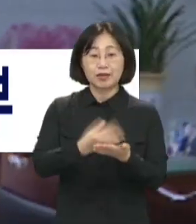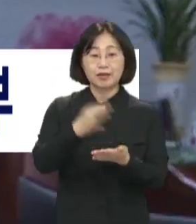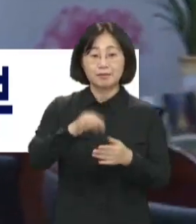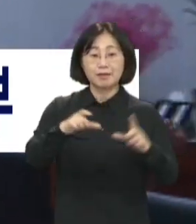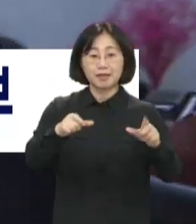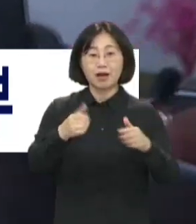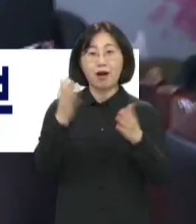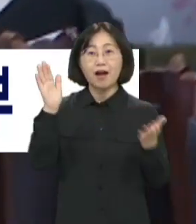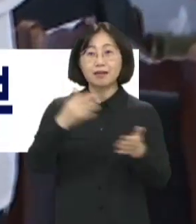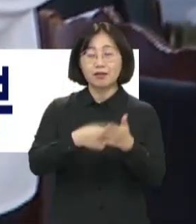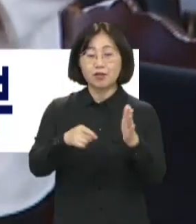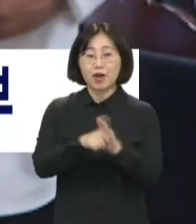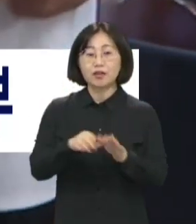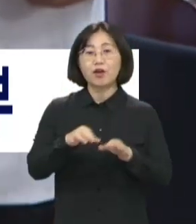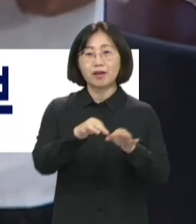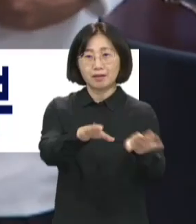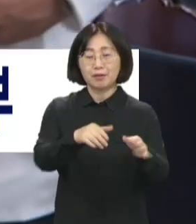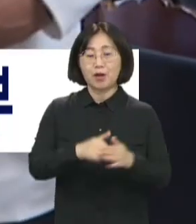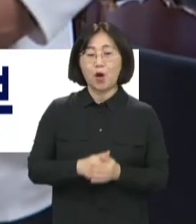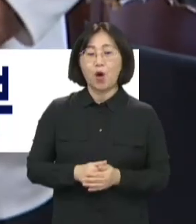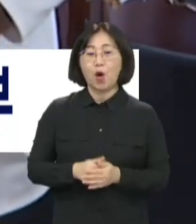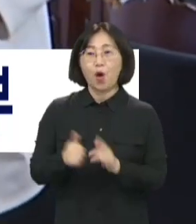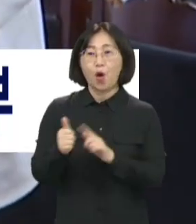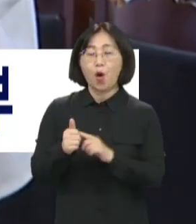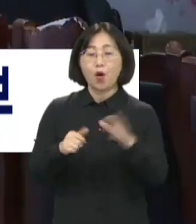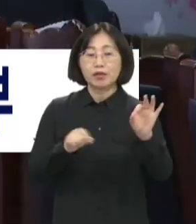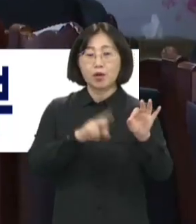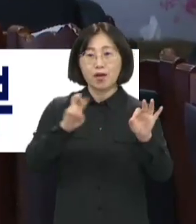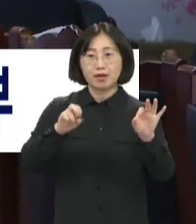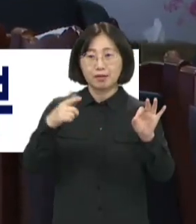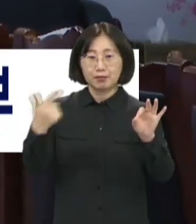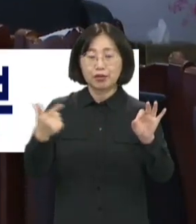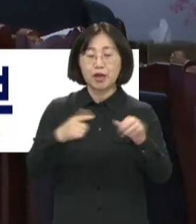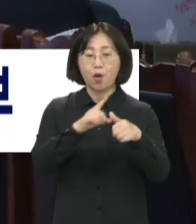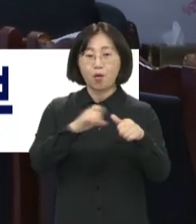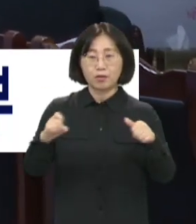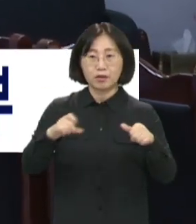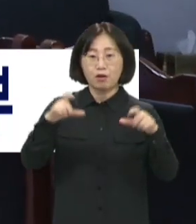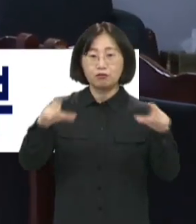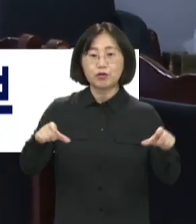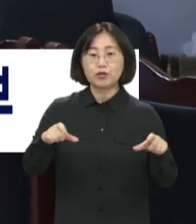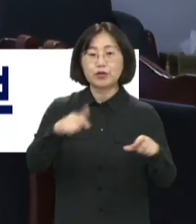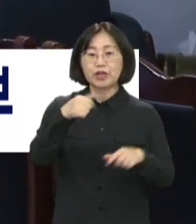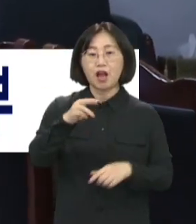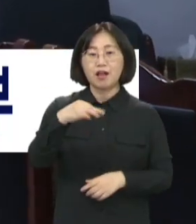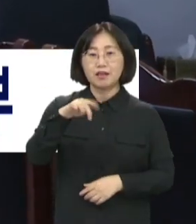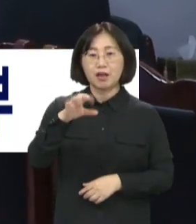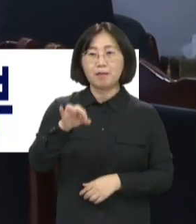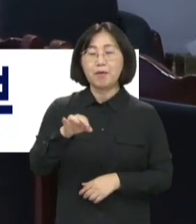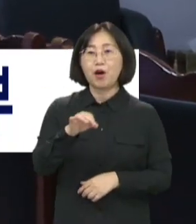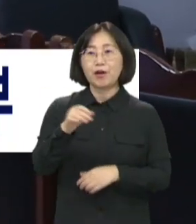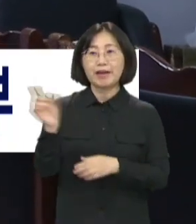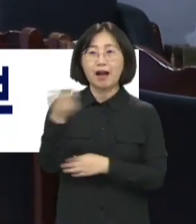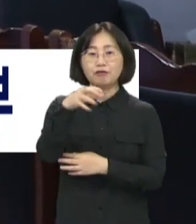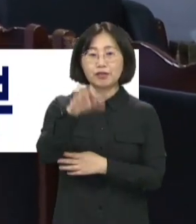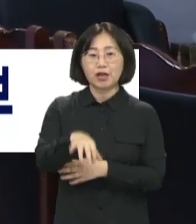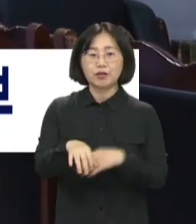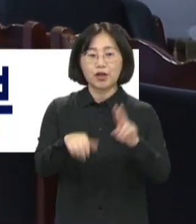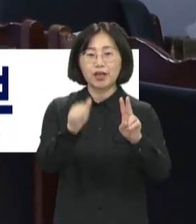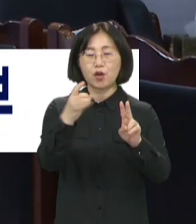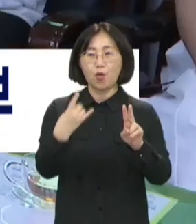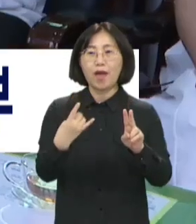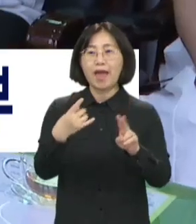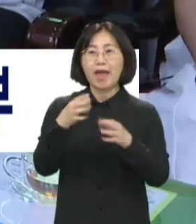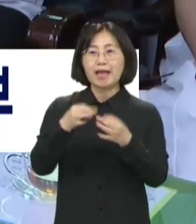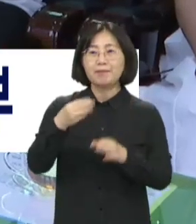써달라며 기부한 것으로, 또김 해설위원은 오는 10월 26일 홍성군 결성면 만해 야구장에서 제2회